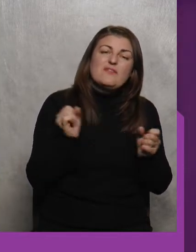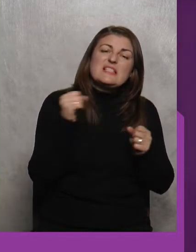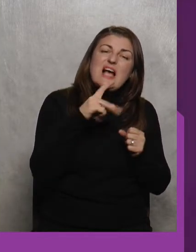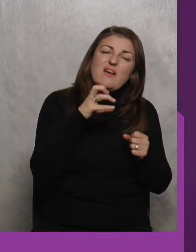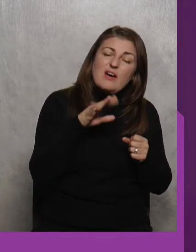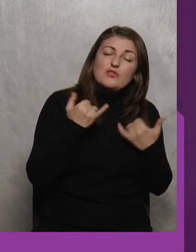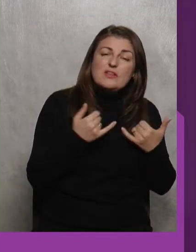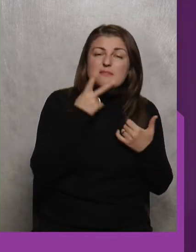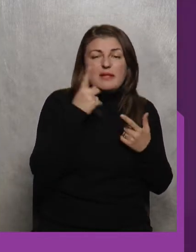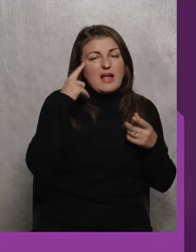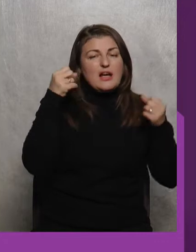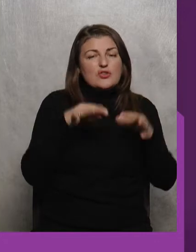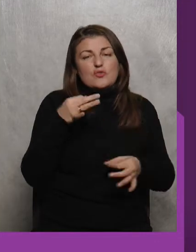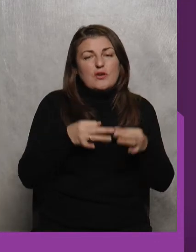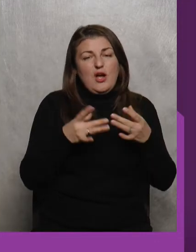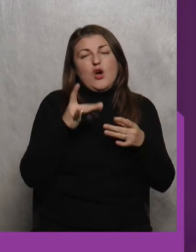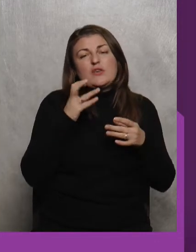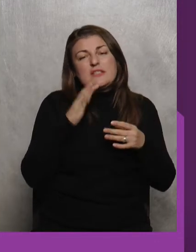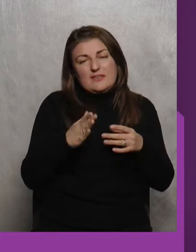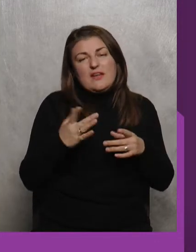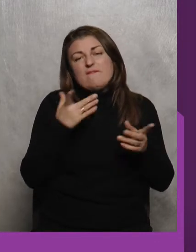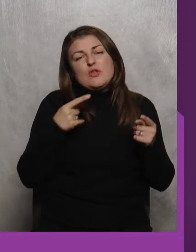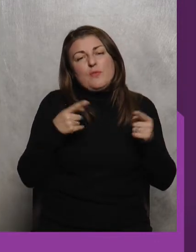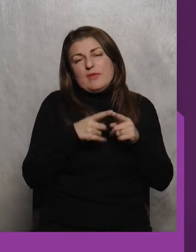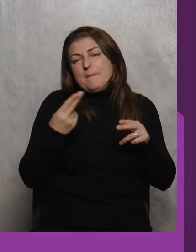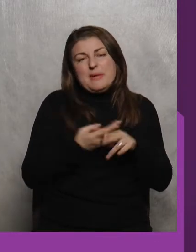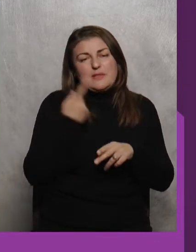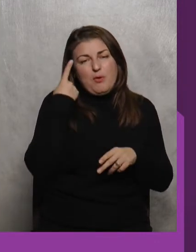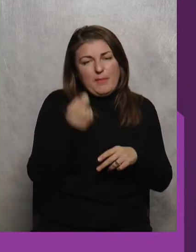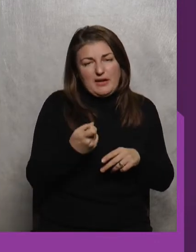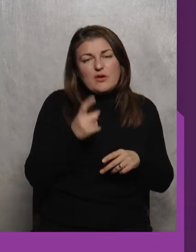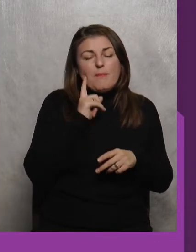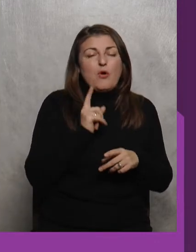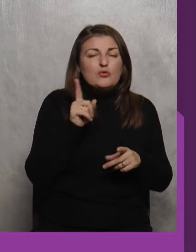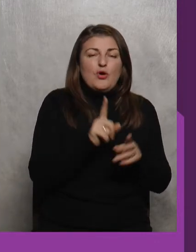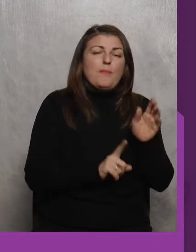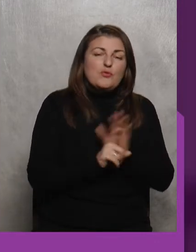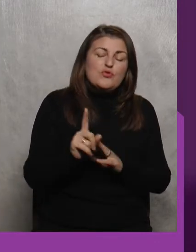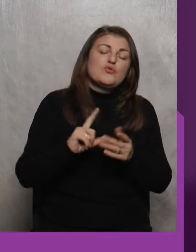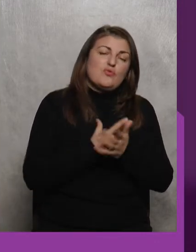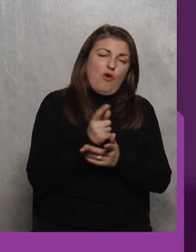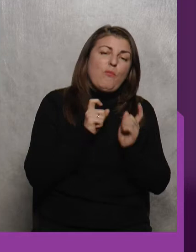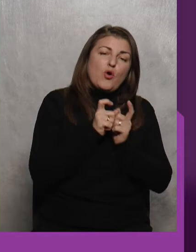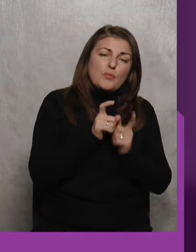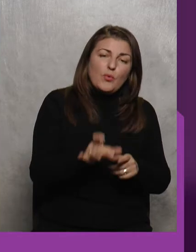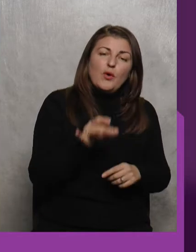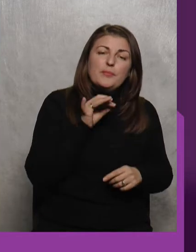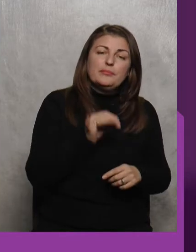зараз дивимося на рішення суду. Розрив захвату, відповідно, без попередження, поки спортсмени починають знову боротьбу. І